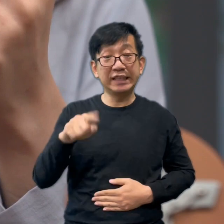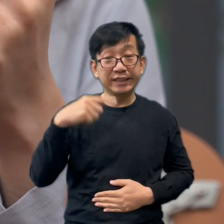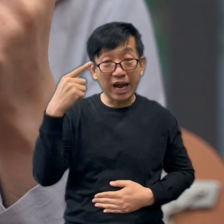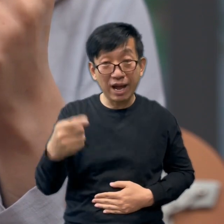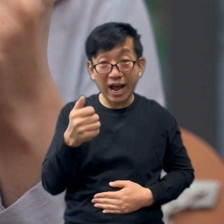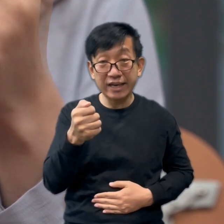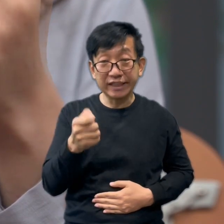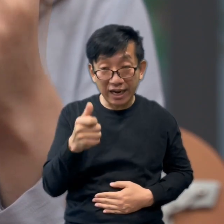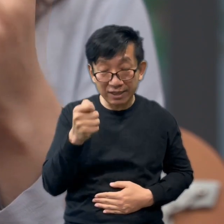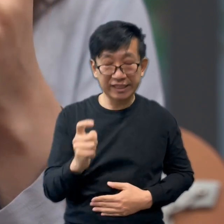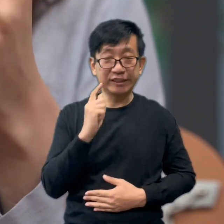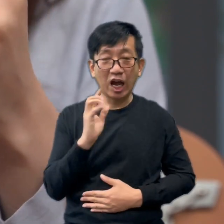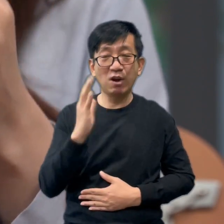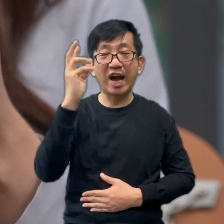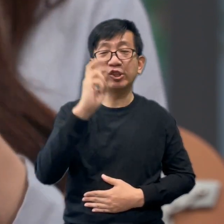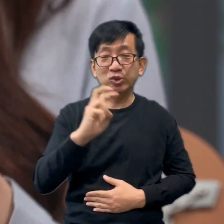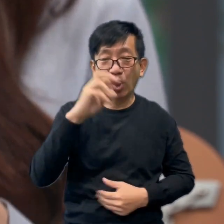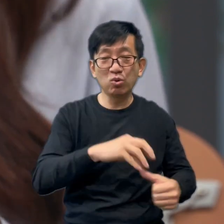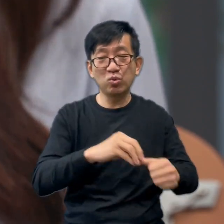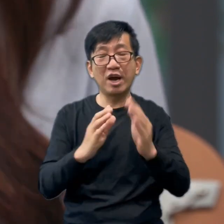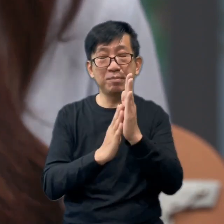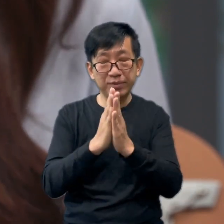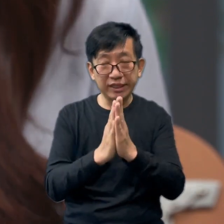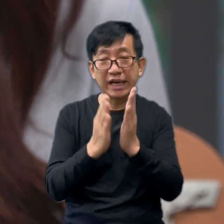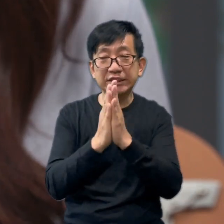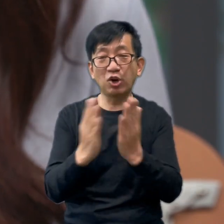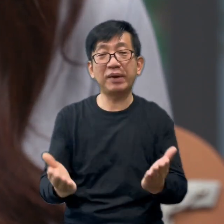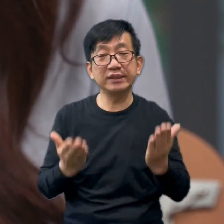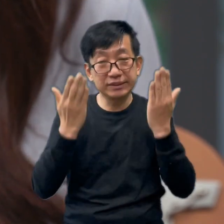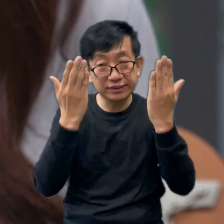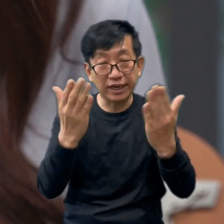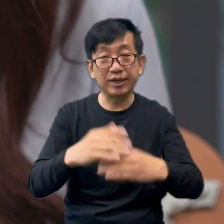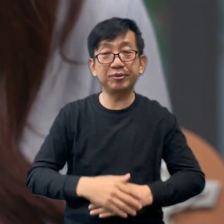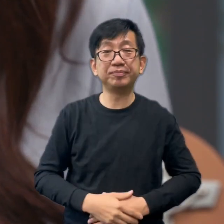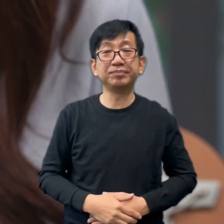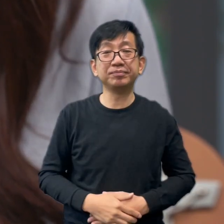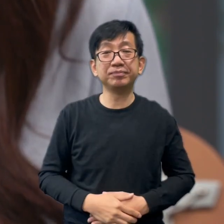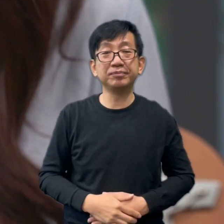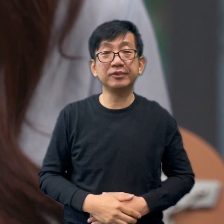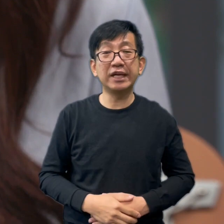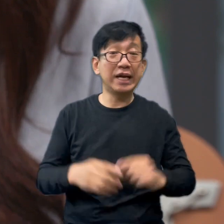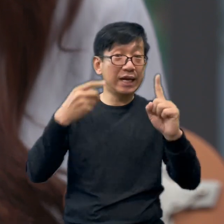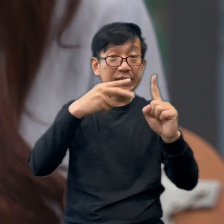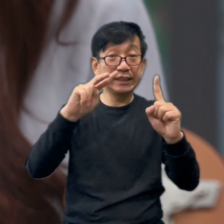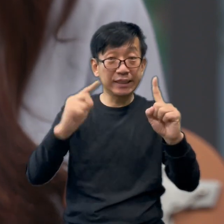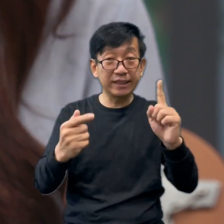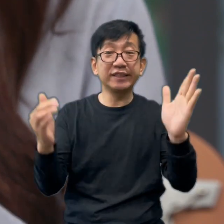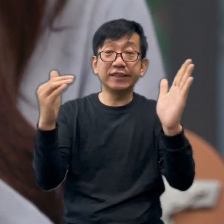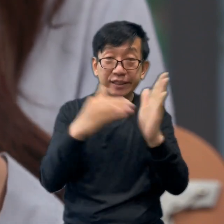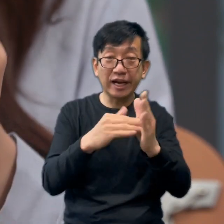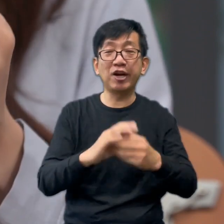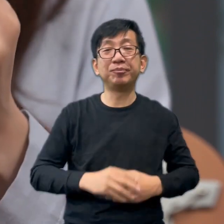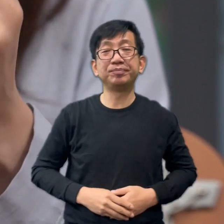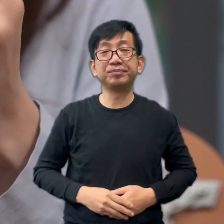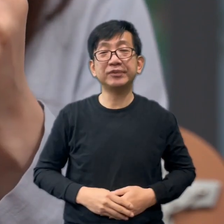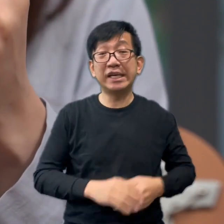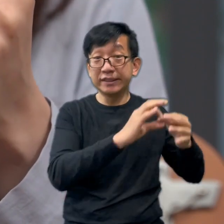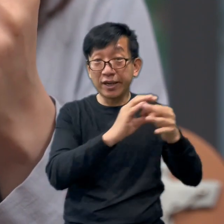묵상합니다. 이후 다음 알을 잡고 영광송과 구원을 비는 기도를 바치면서 일단을